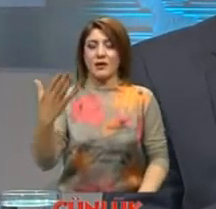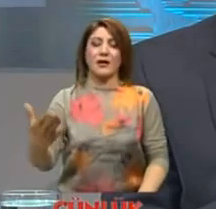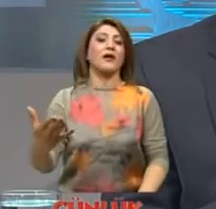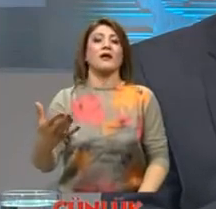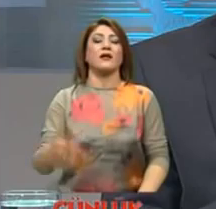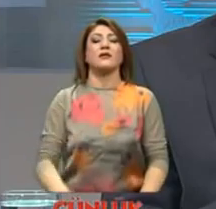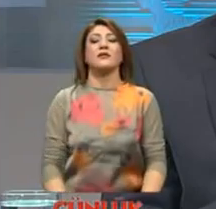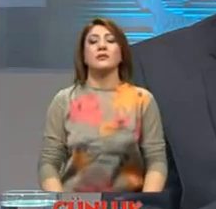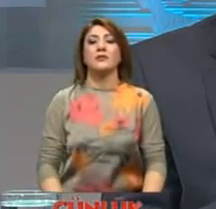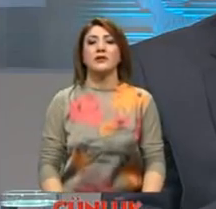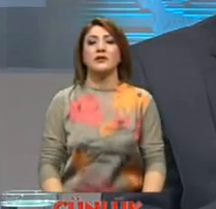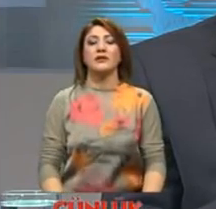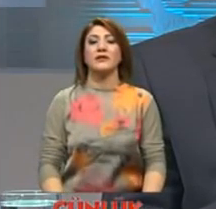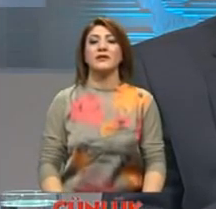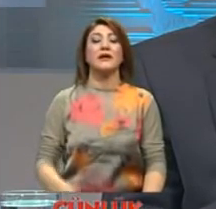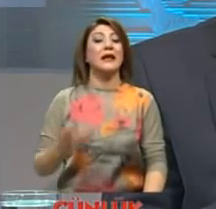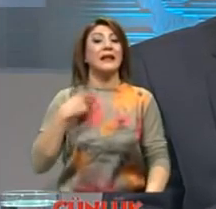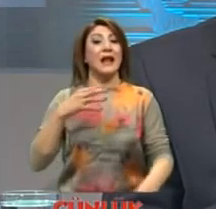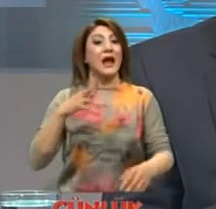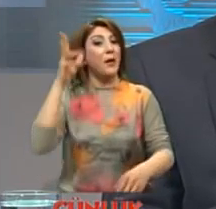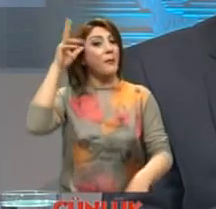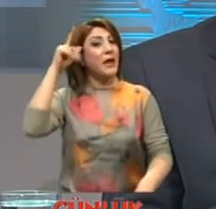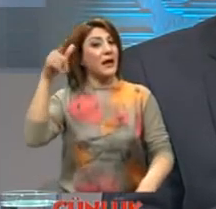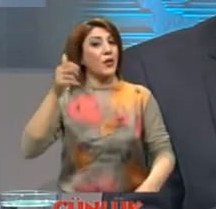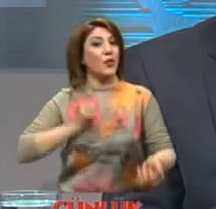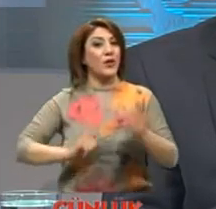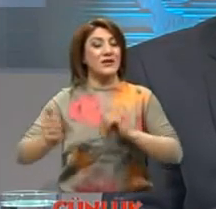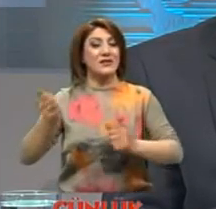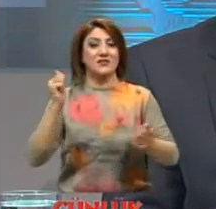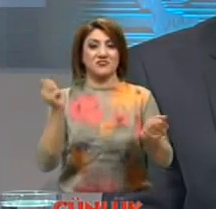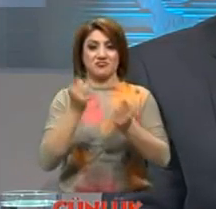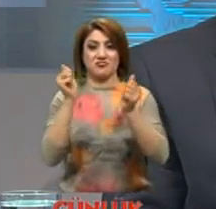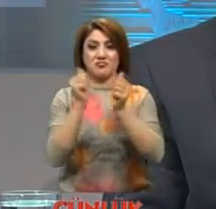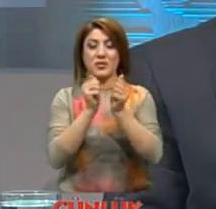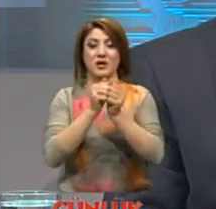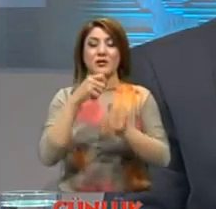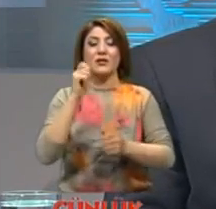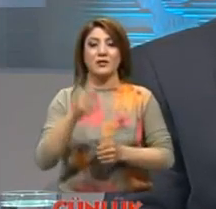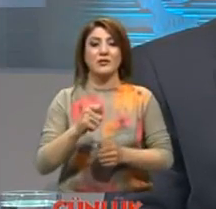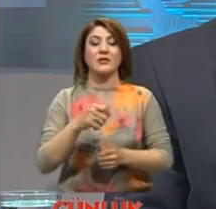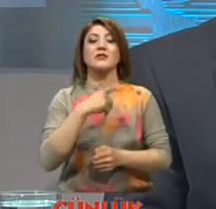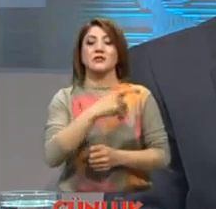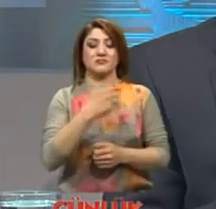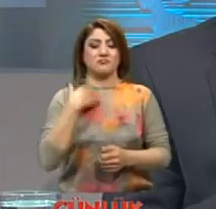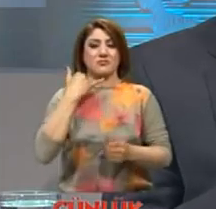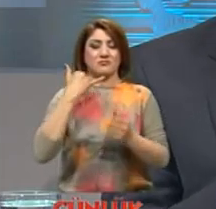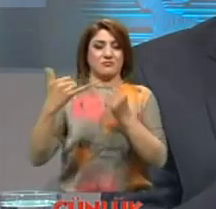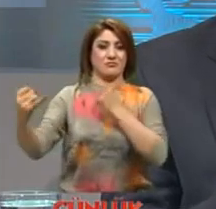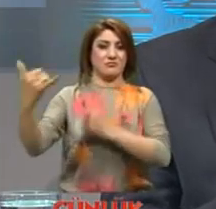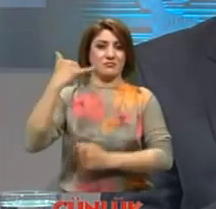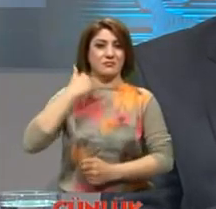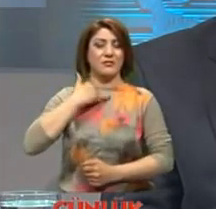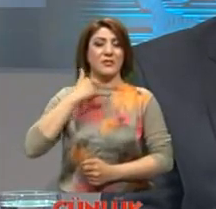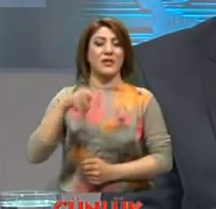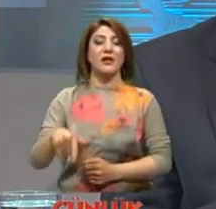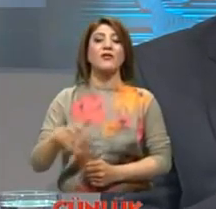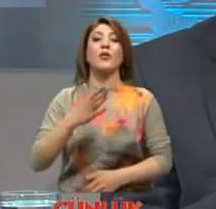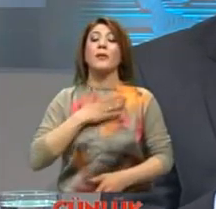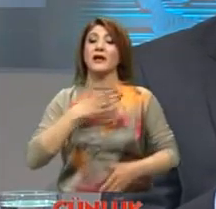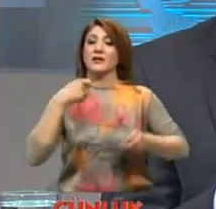Ankara'dan New York Üniversitesi ile işbirliği yapan bir okulumuzun sahibi aradı. Sayın Valim, biz